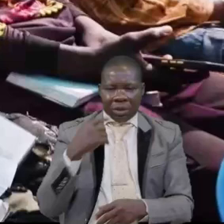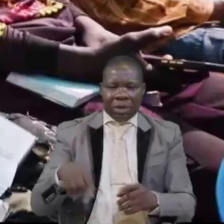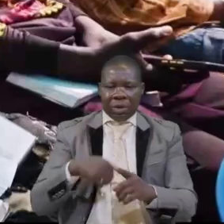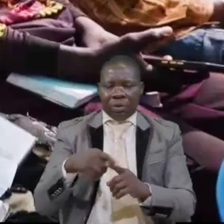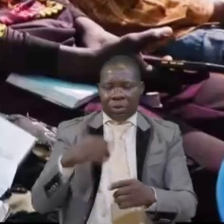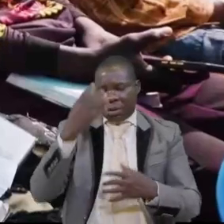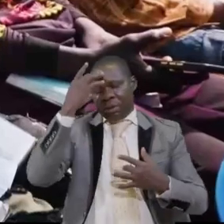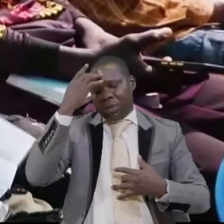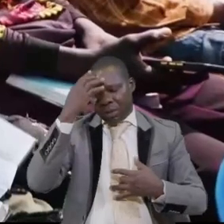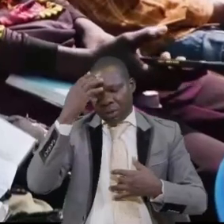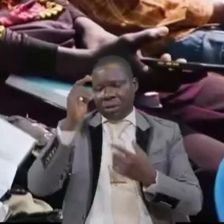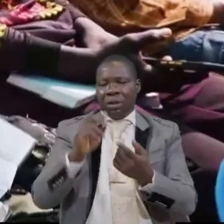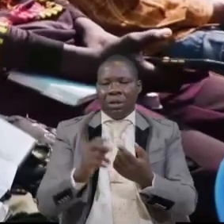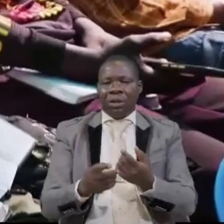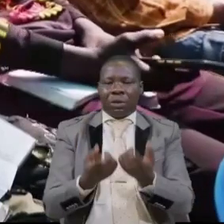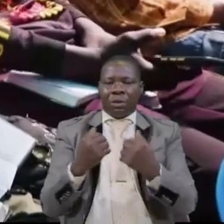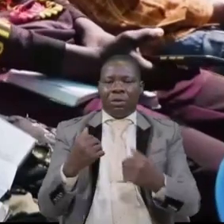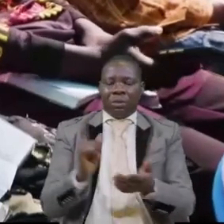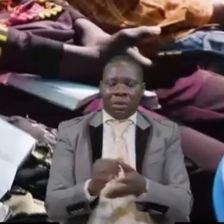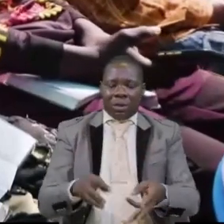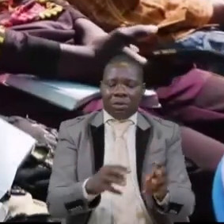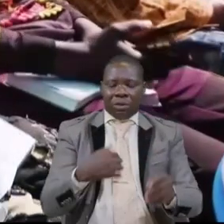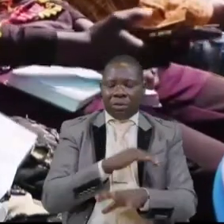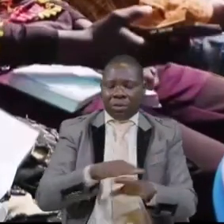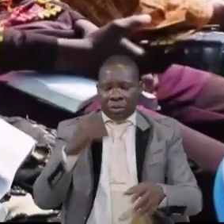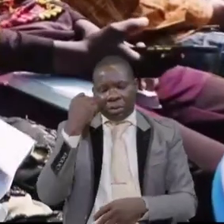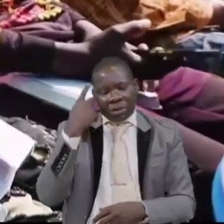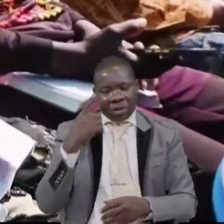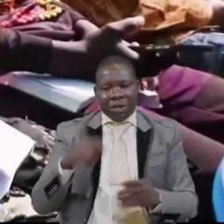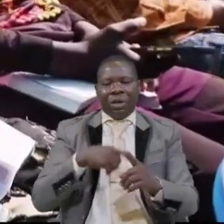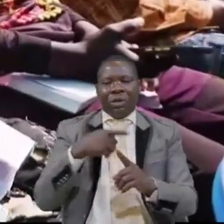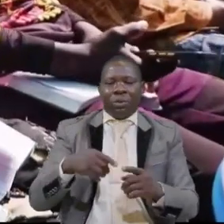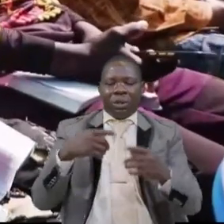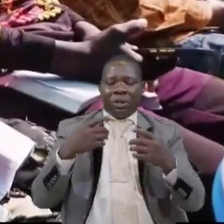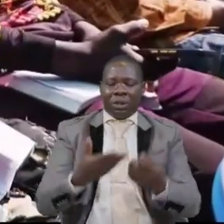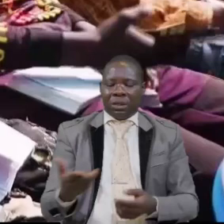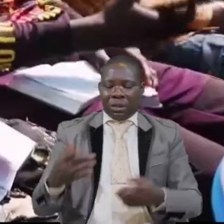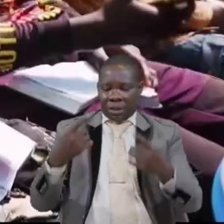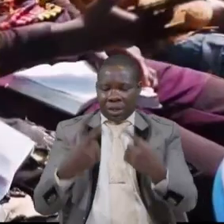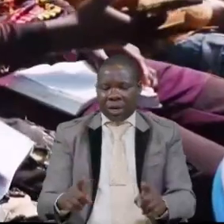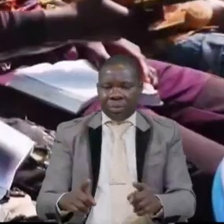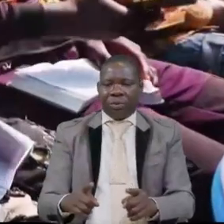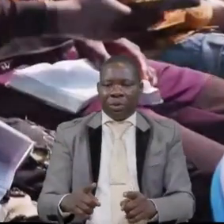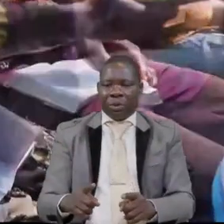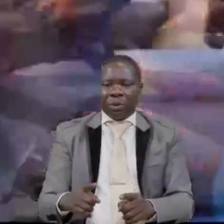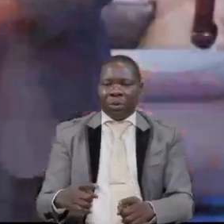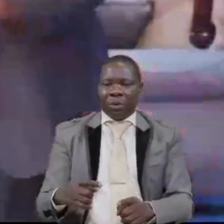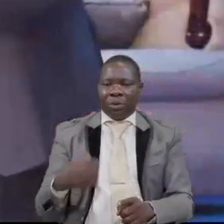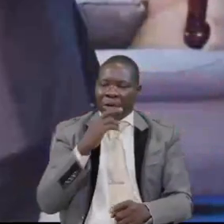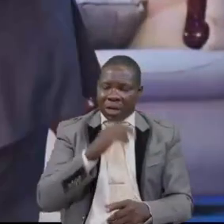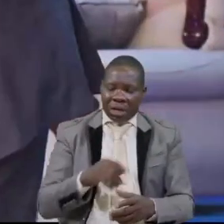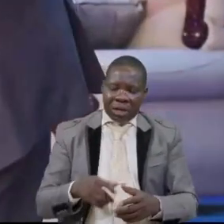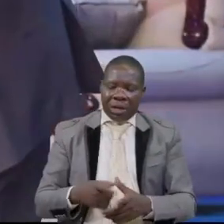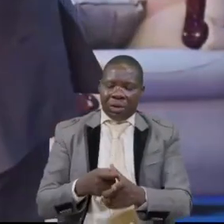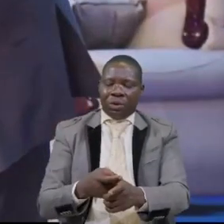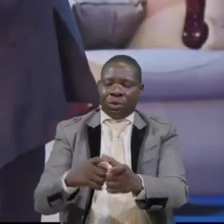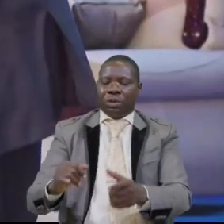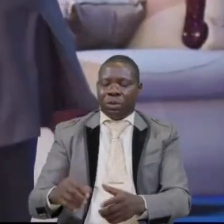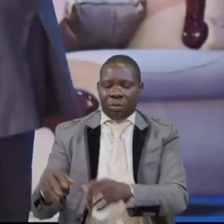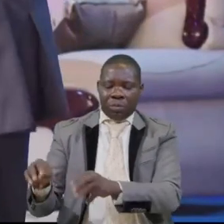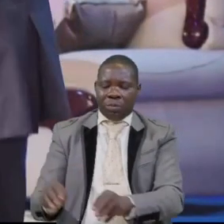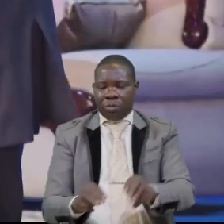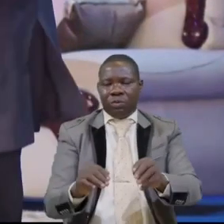maladies viennent de telle manière, nous ne comprenons pas. Quand les événements se produisent, nous courons et nous avançons.